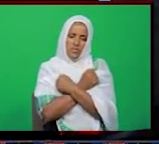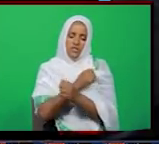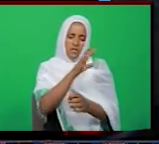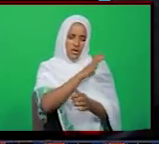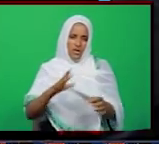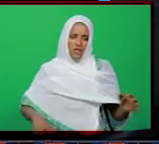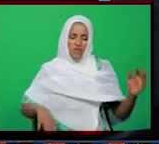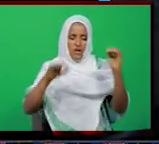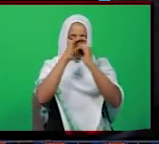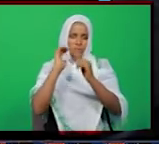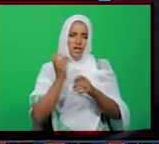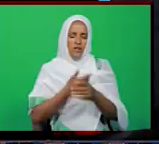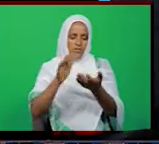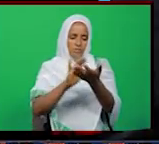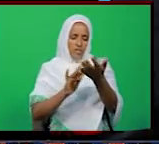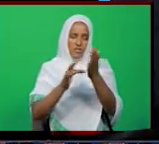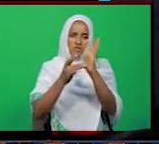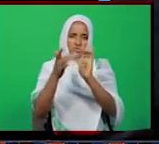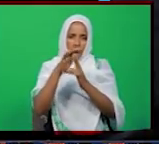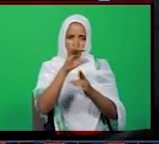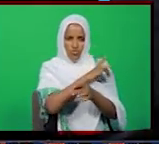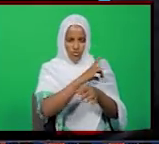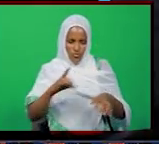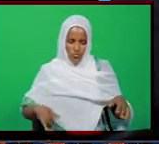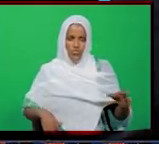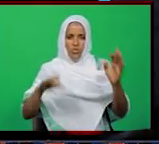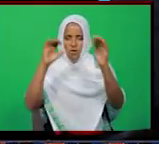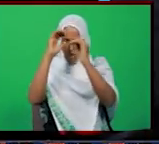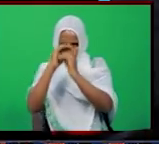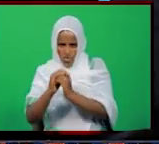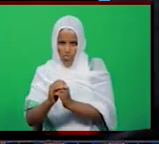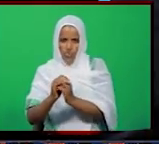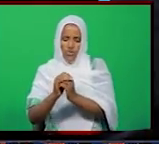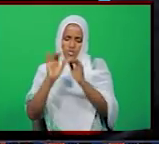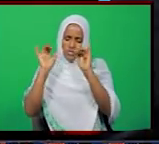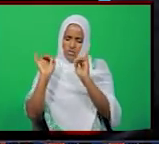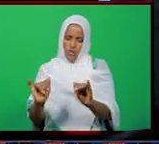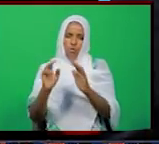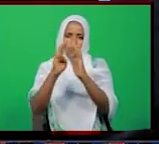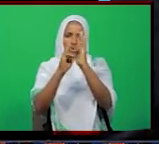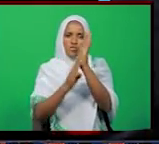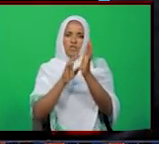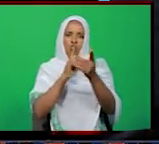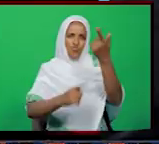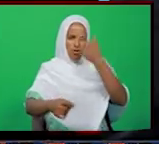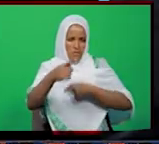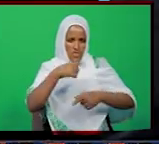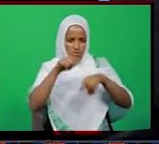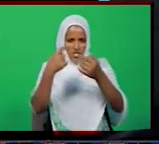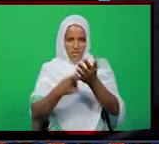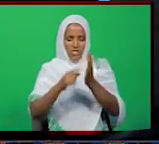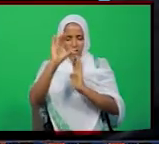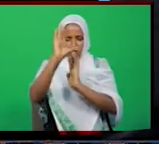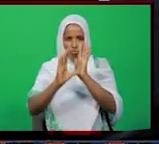የየታችን ያምላካችን የመዳንታችን ኢየሱስ ክርስቶስ አምልኮት እንዳለ በስርዓቱ ነው የመጣ። ስለዚህ